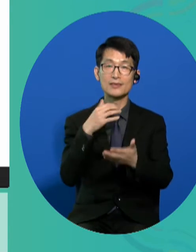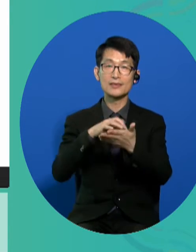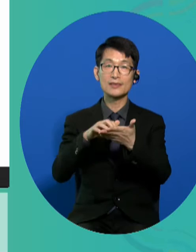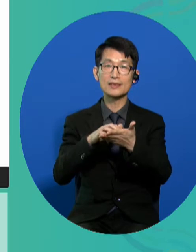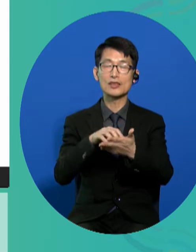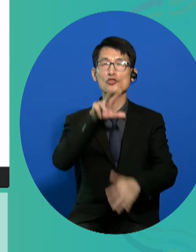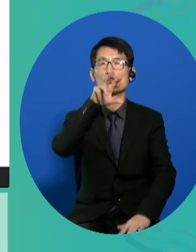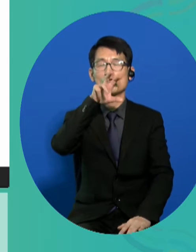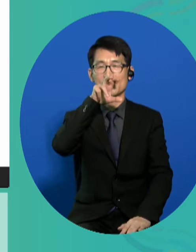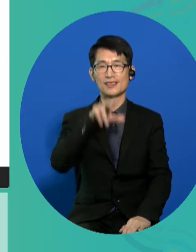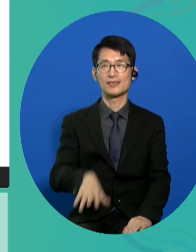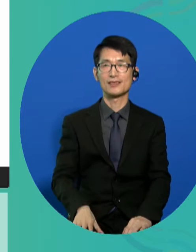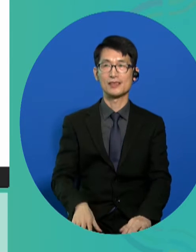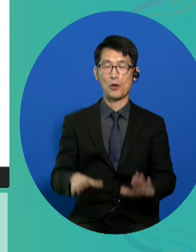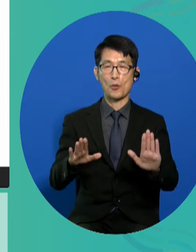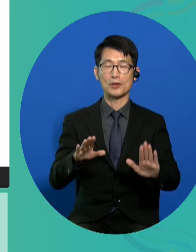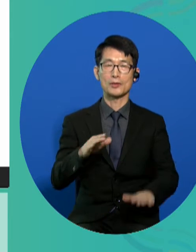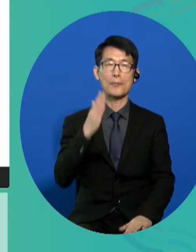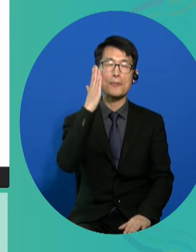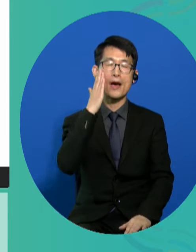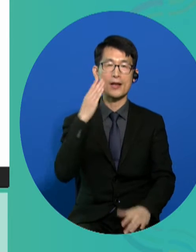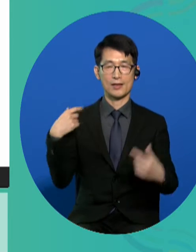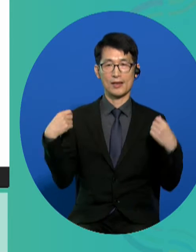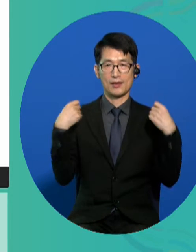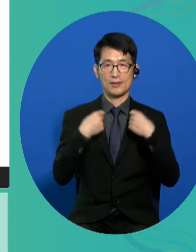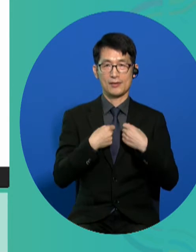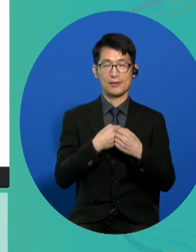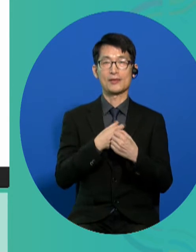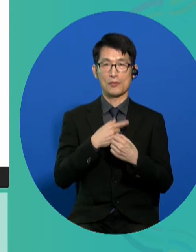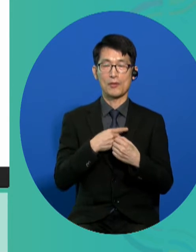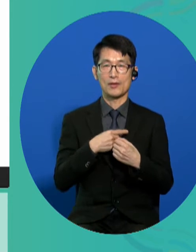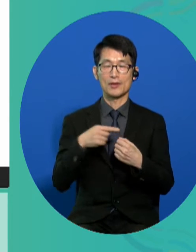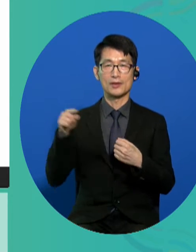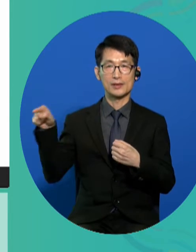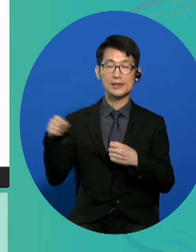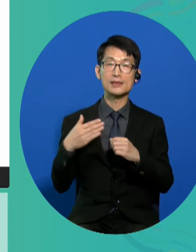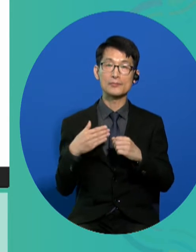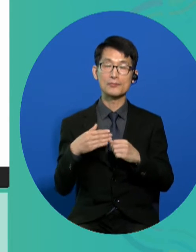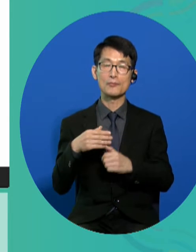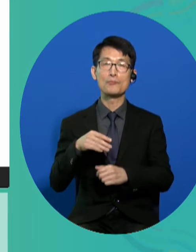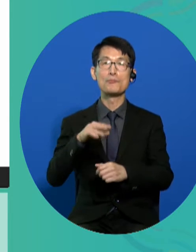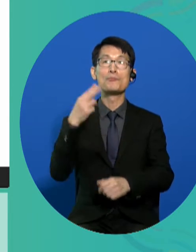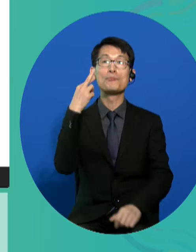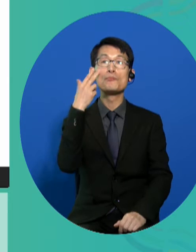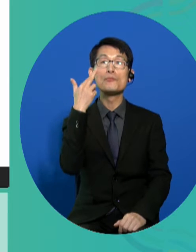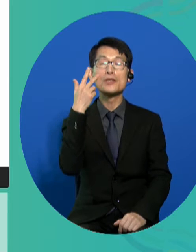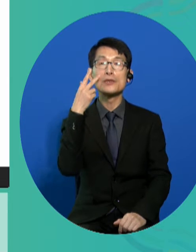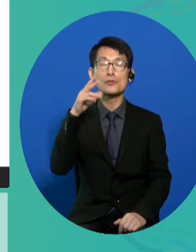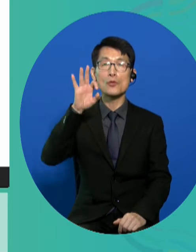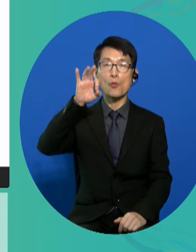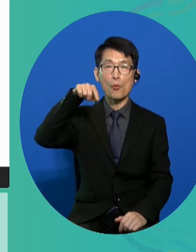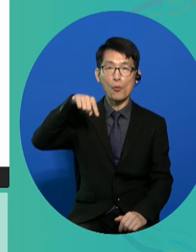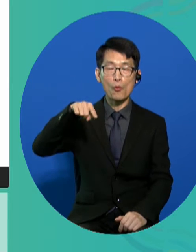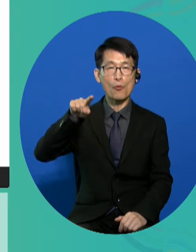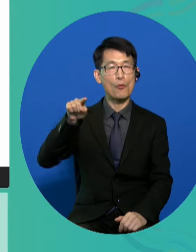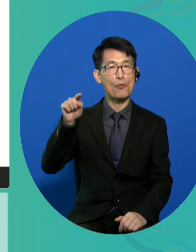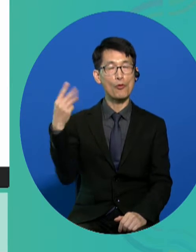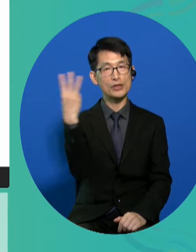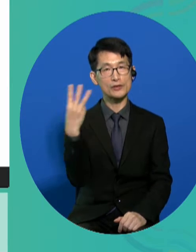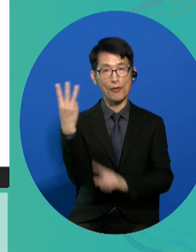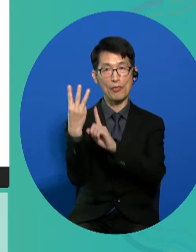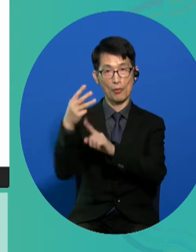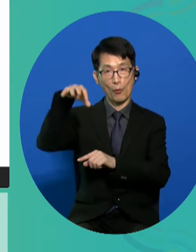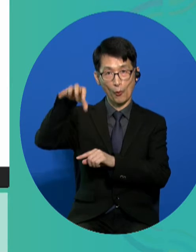있고요. 오늘은 파란색 셔츠를 입고 미국 워싱턴 DC에 있는 제 홈 오피스에 서 있습니다. 몇 점의